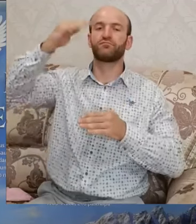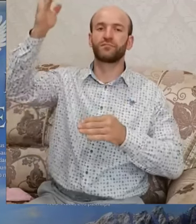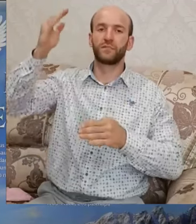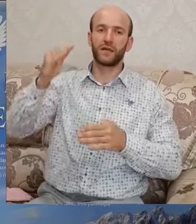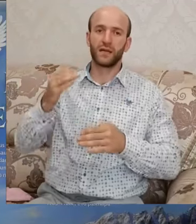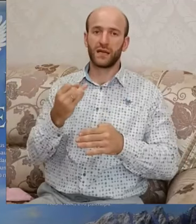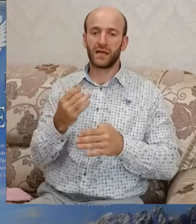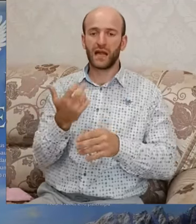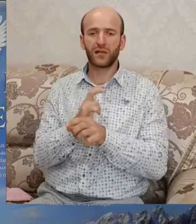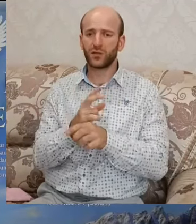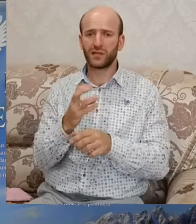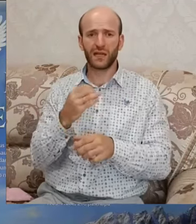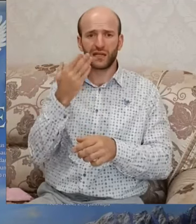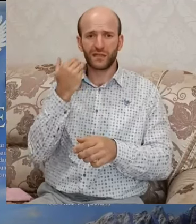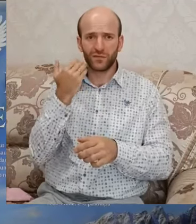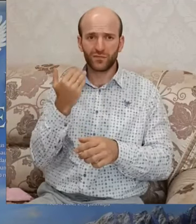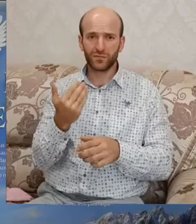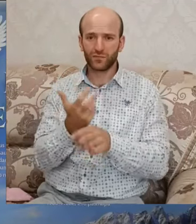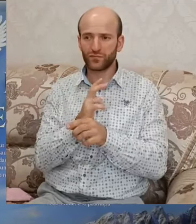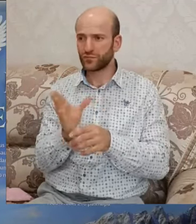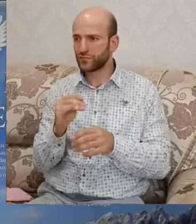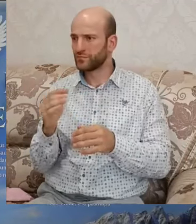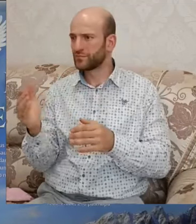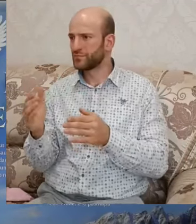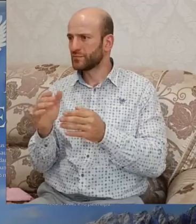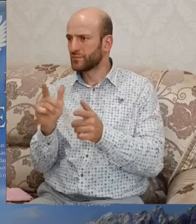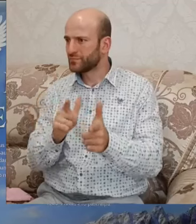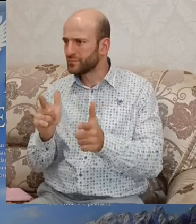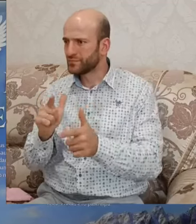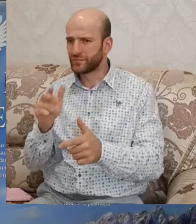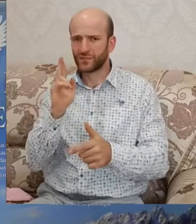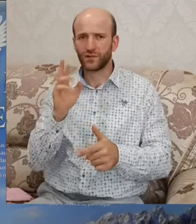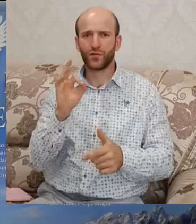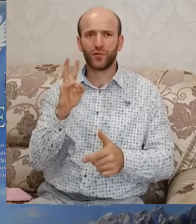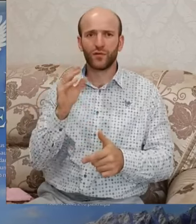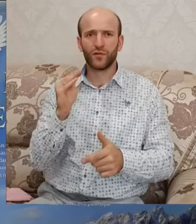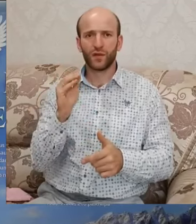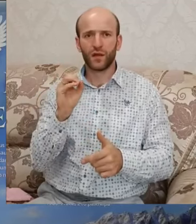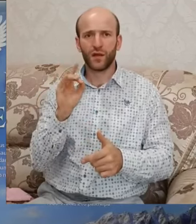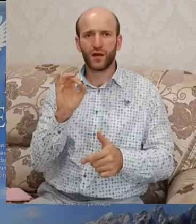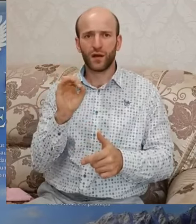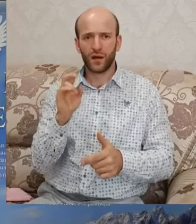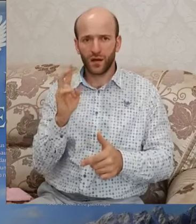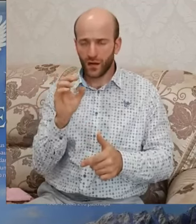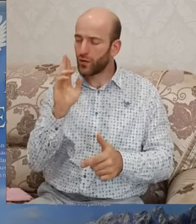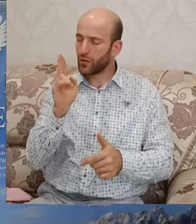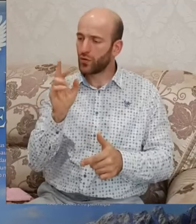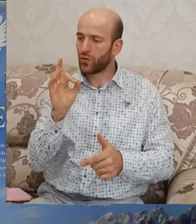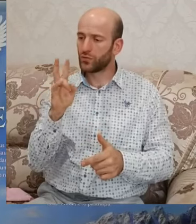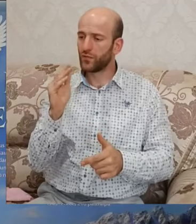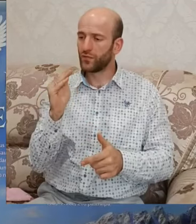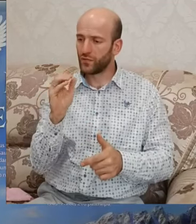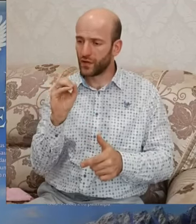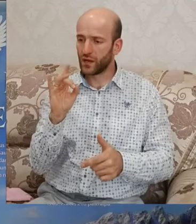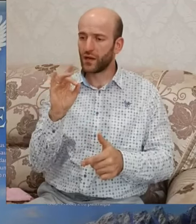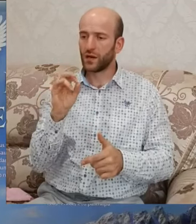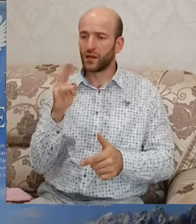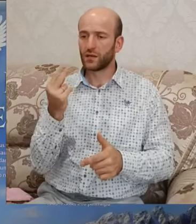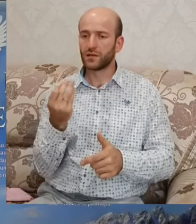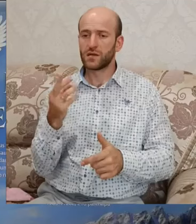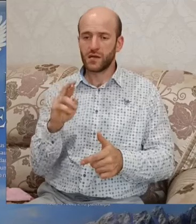Было нелегко организовать эту конференцию. Man asmeniškai irgi. Лично мне также. Reikalai,